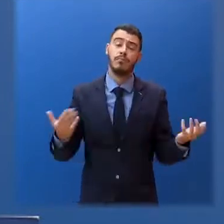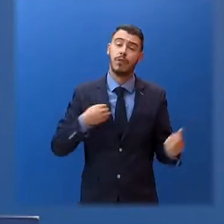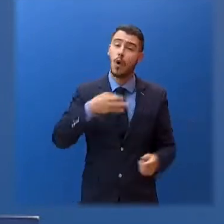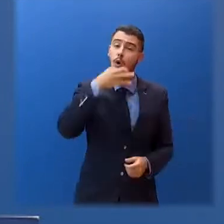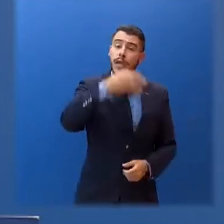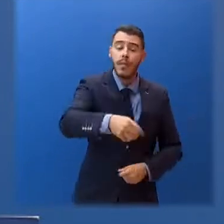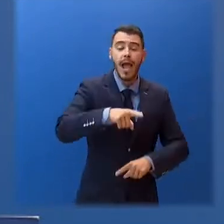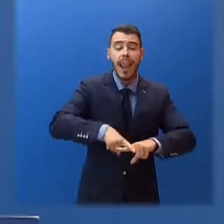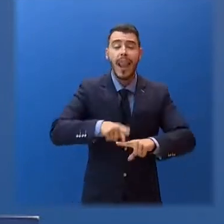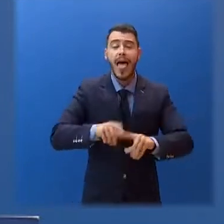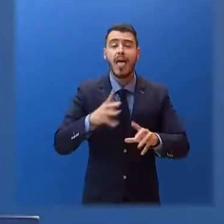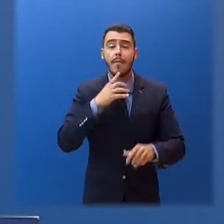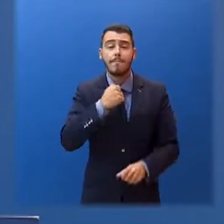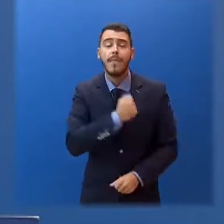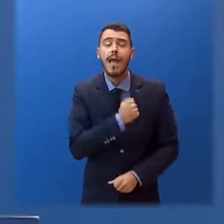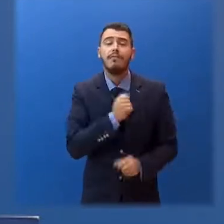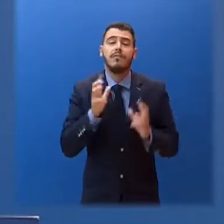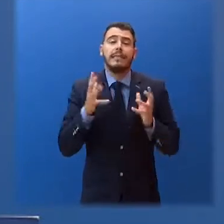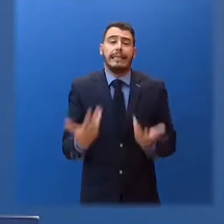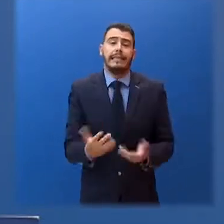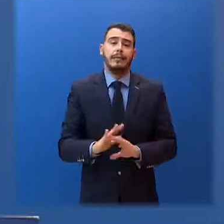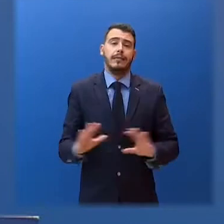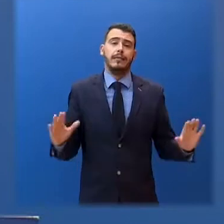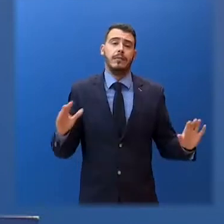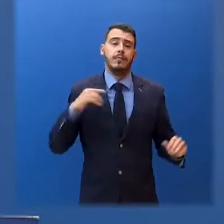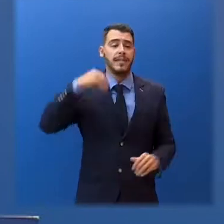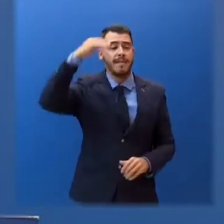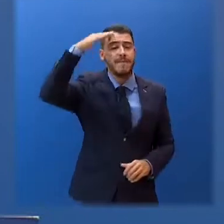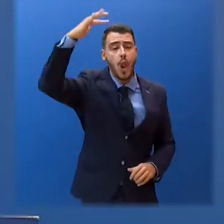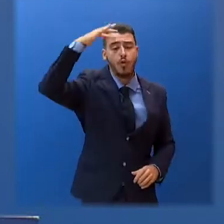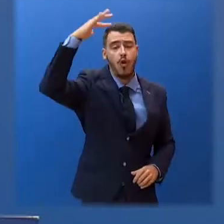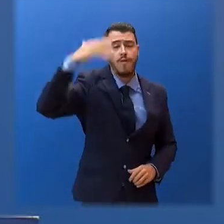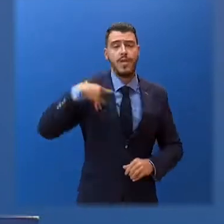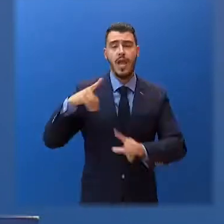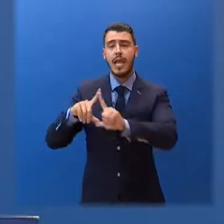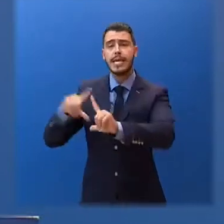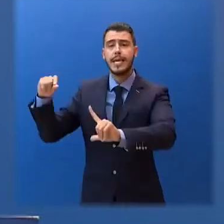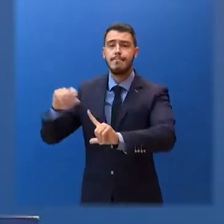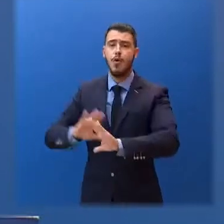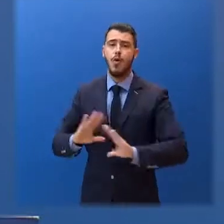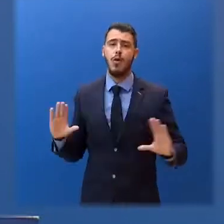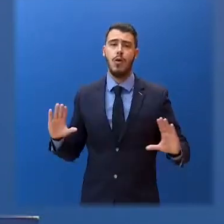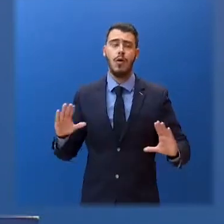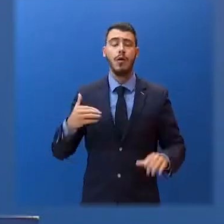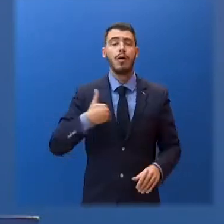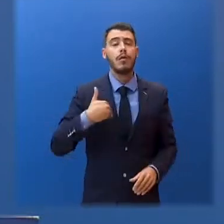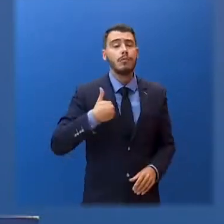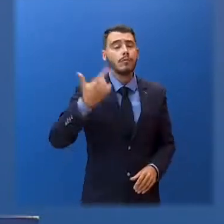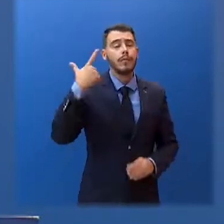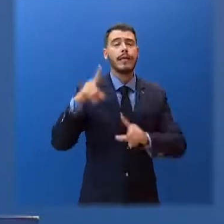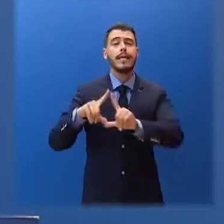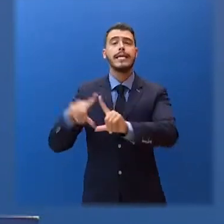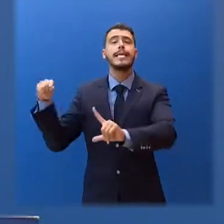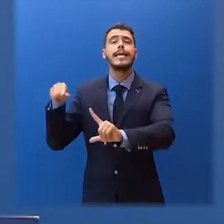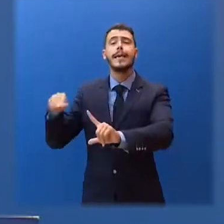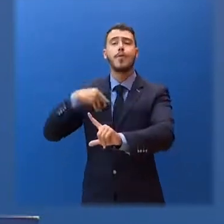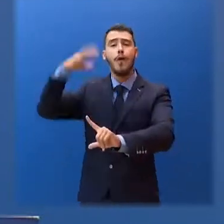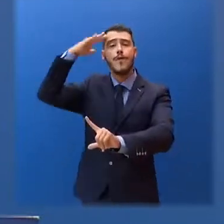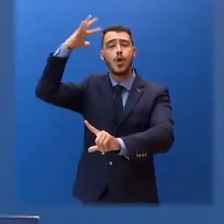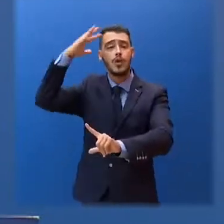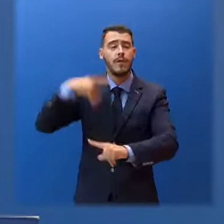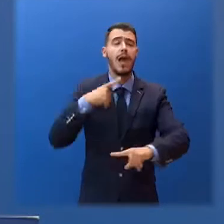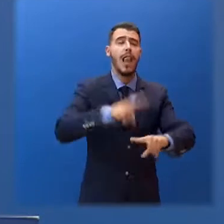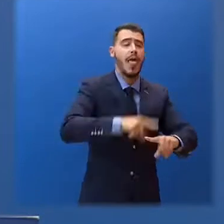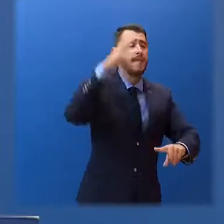Και είπα επίσης ότι αυτό συνεπάγεται για την Τουρκία. Είναι γνωστή η θέση της Τουρκίας, είναι γνωστή και η θέση η δική